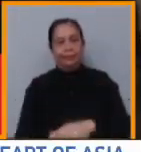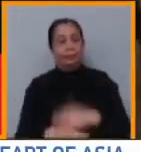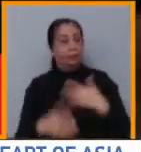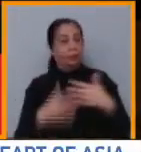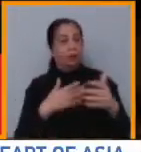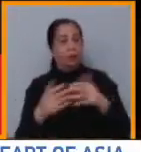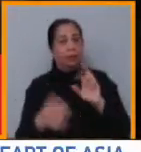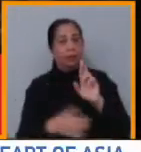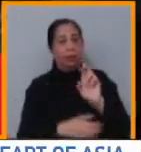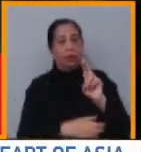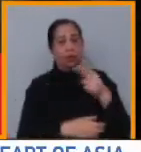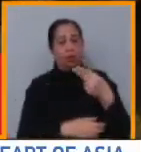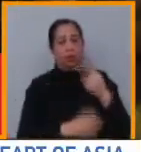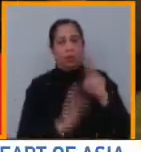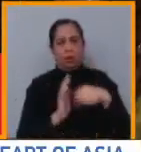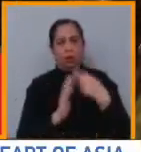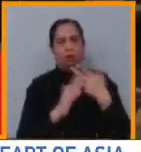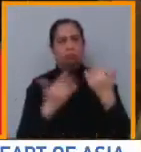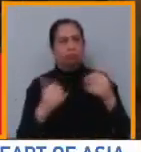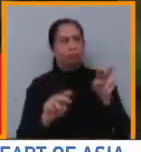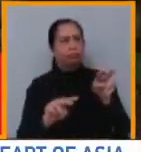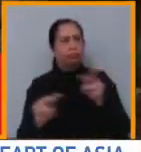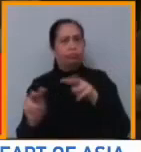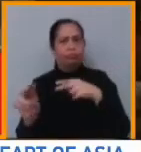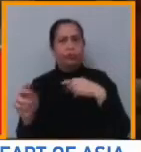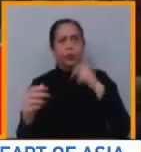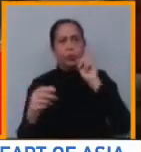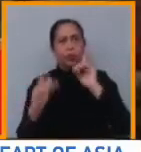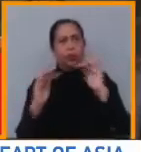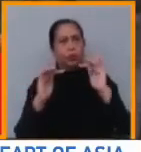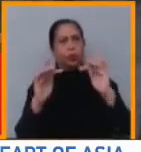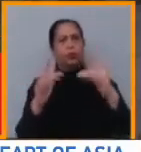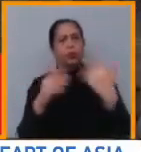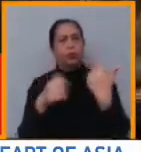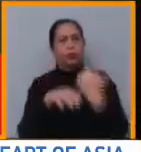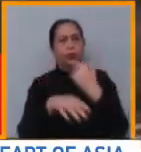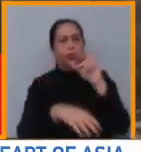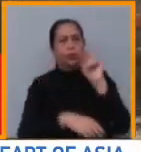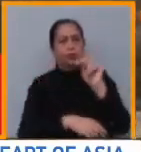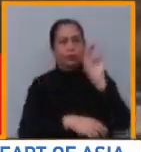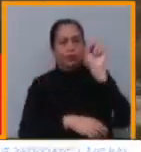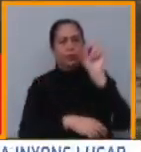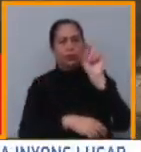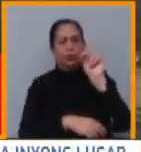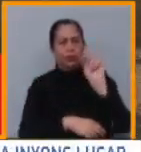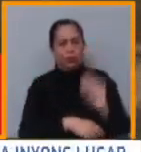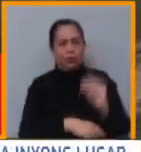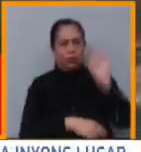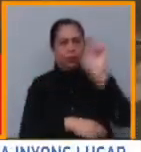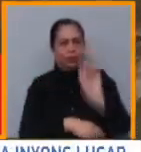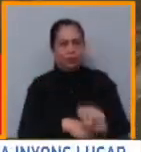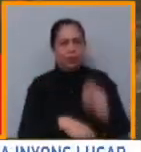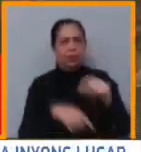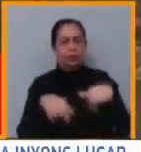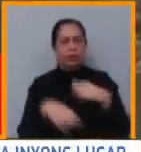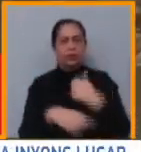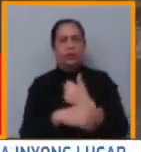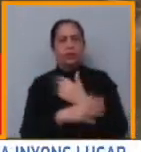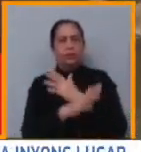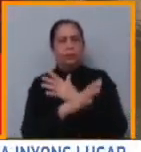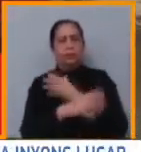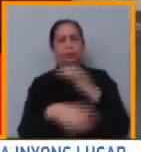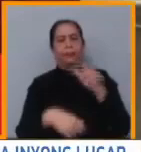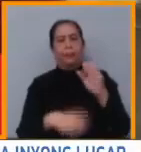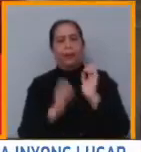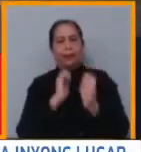pa naman ang nakikita naming daloy ng trapiko sa south at northbound lane rito sa EDSA Monumento Station. Yan ang unang balita